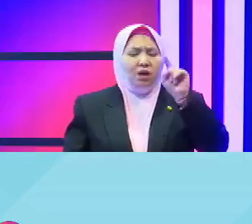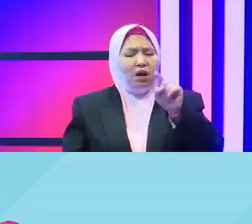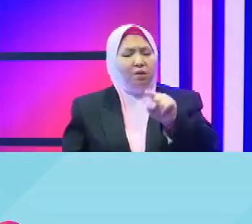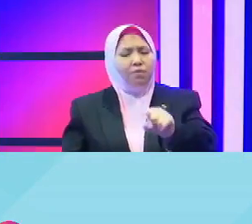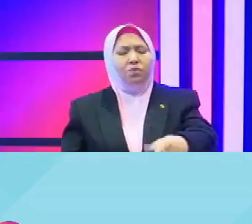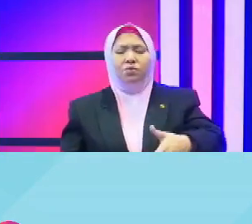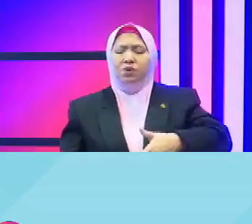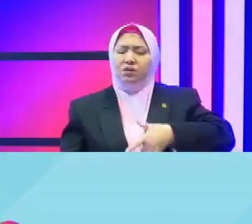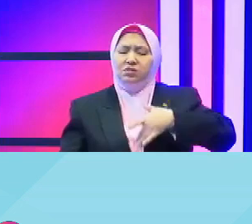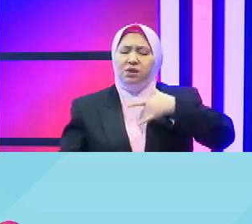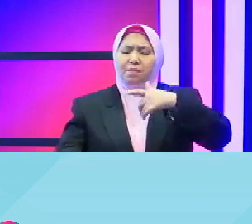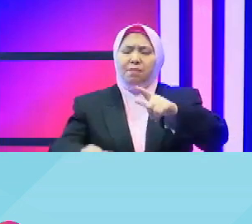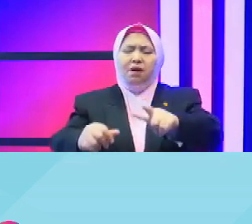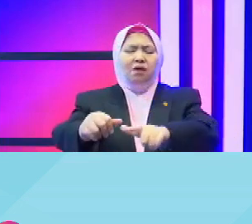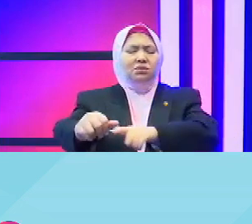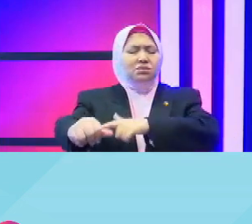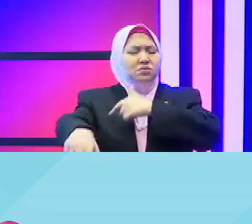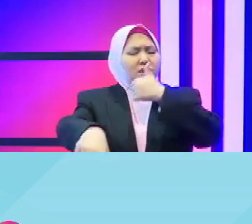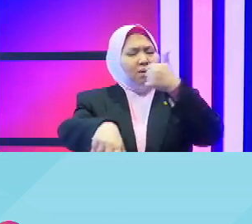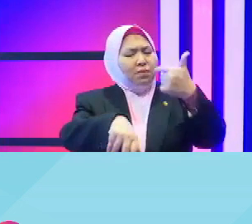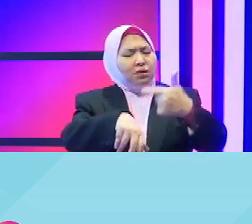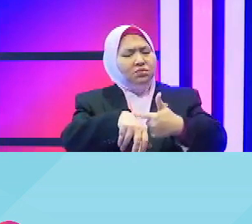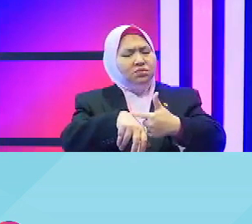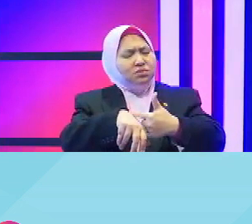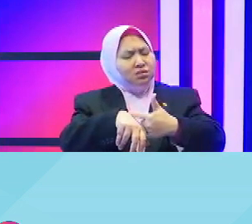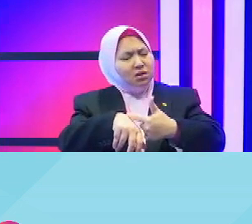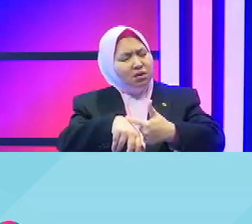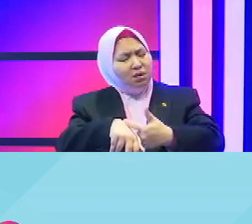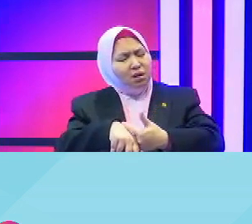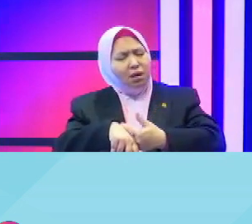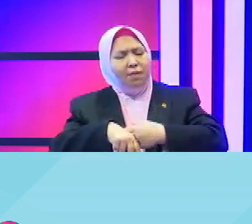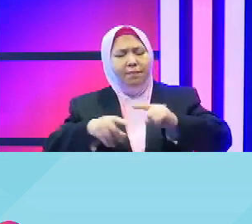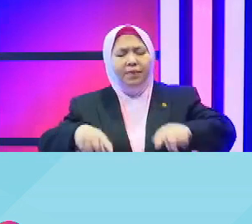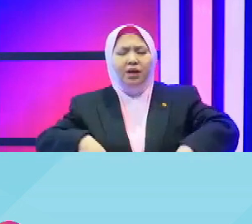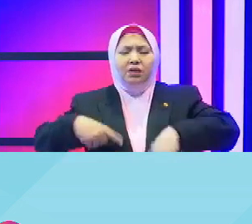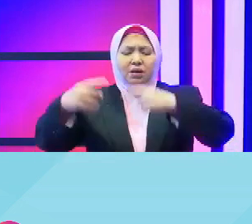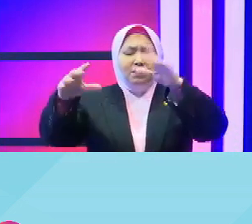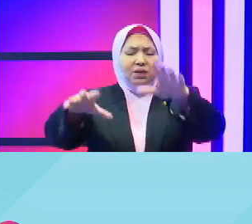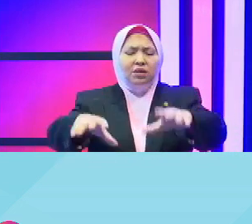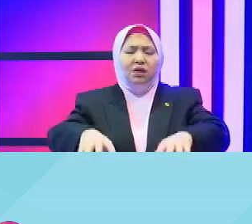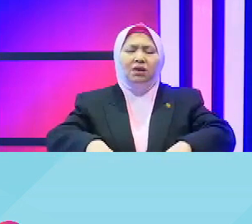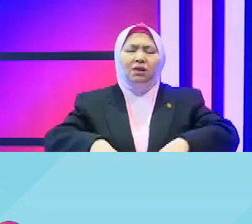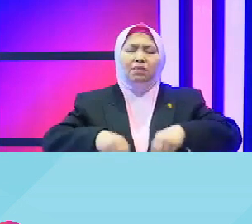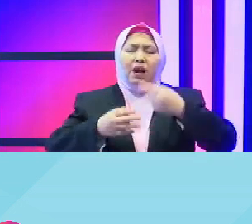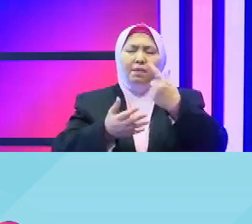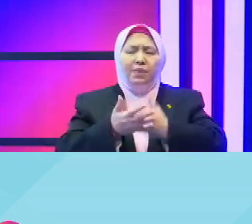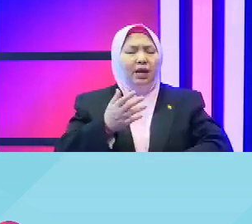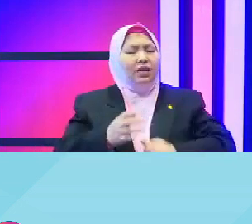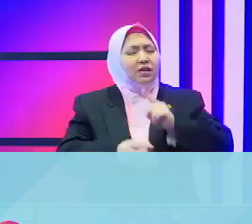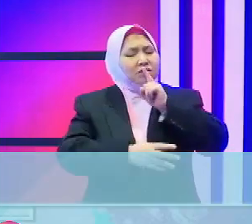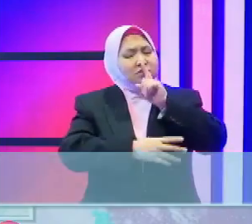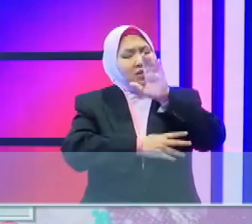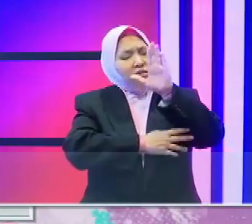أفطال عليكم العهد أم أردتم أن